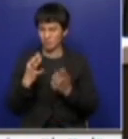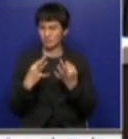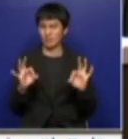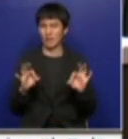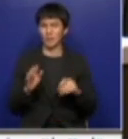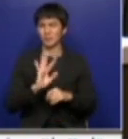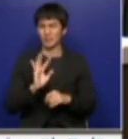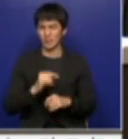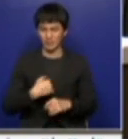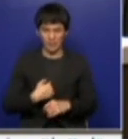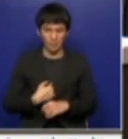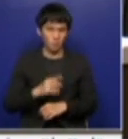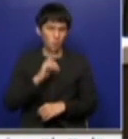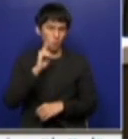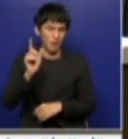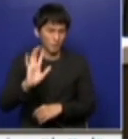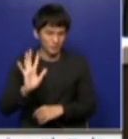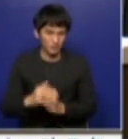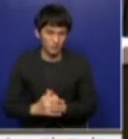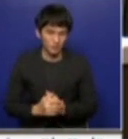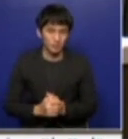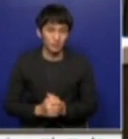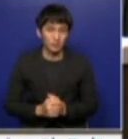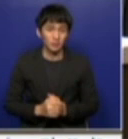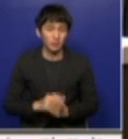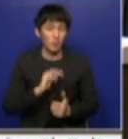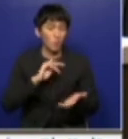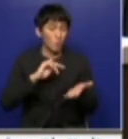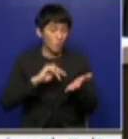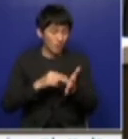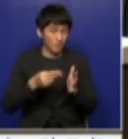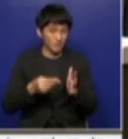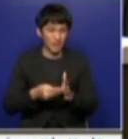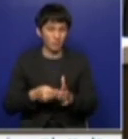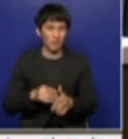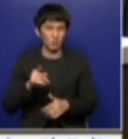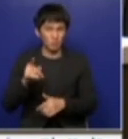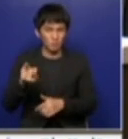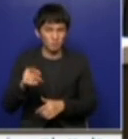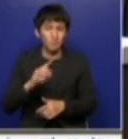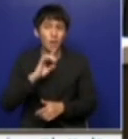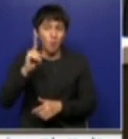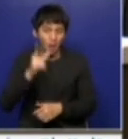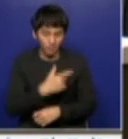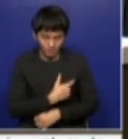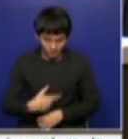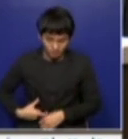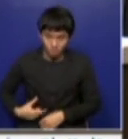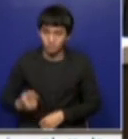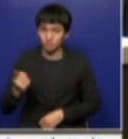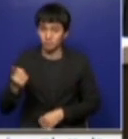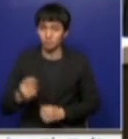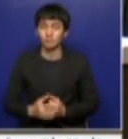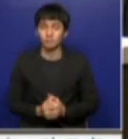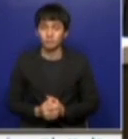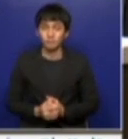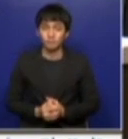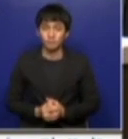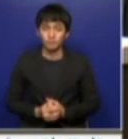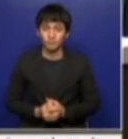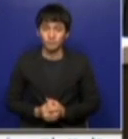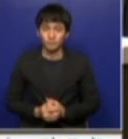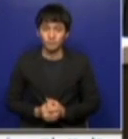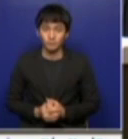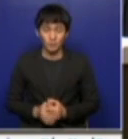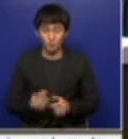ไปแอบอ้างอย่างนั้นก็เหมือนกับว่าเอาสิ่งที่มิบังควรมาแอบอ้างอีก4วิธีการง่ายเดียวเท่านั้นครับ